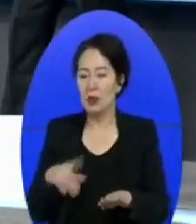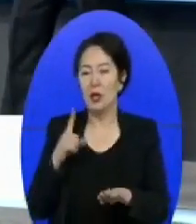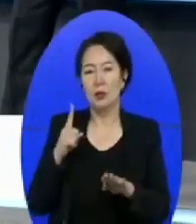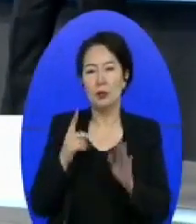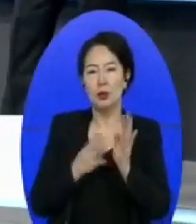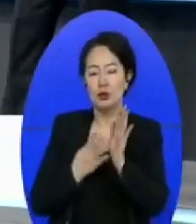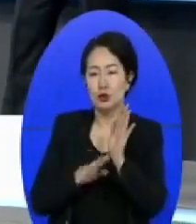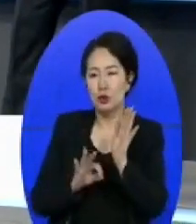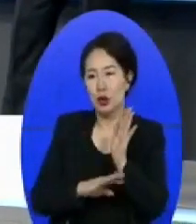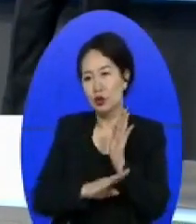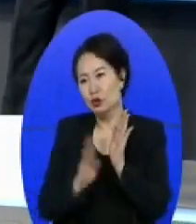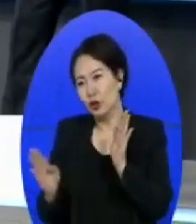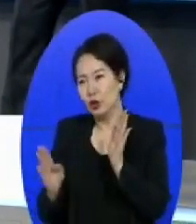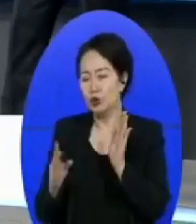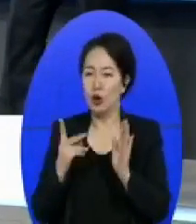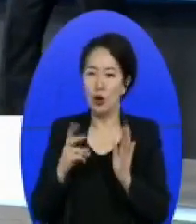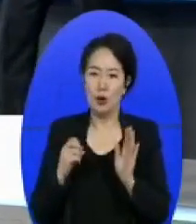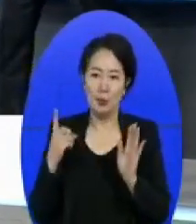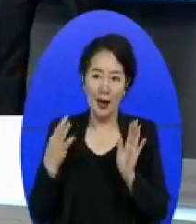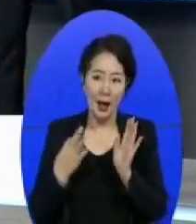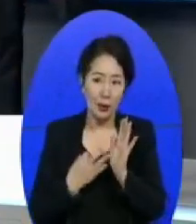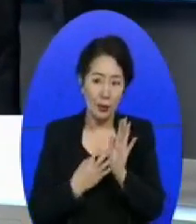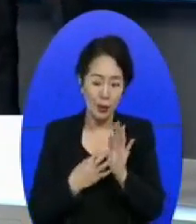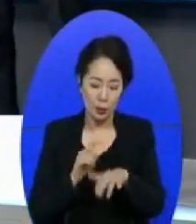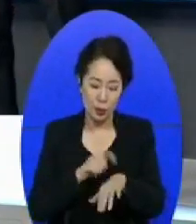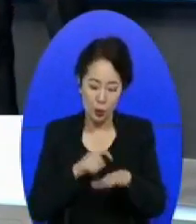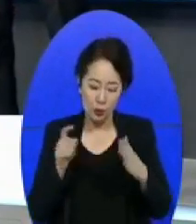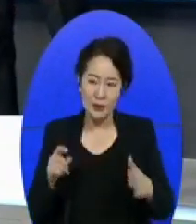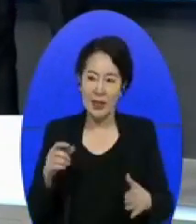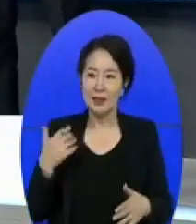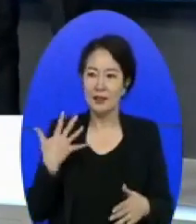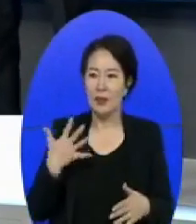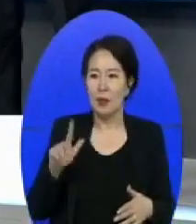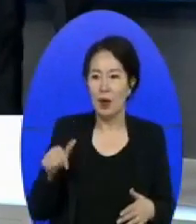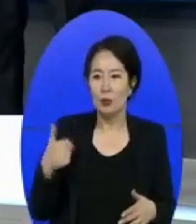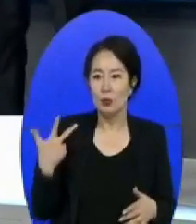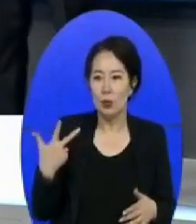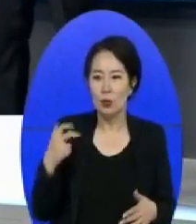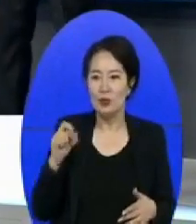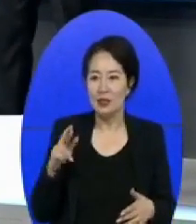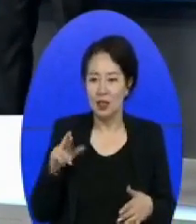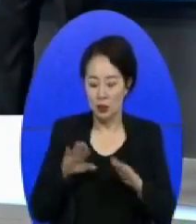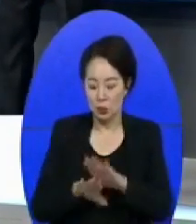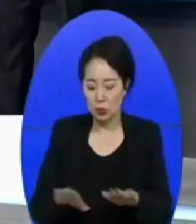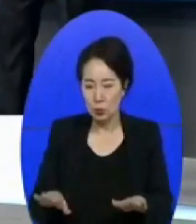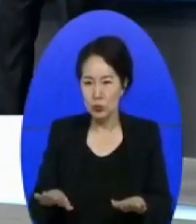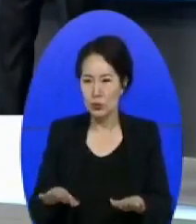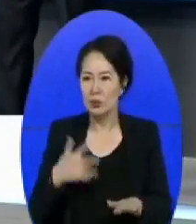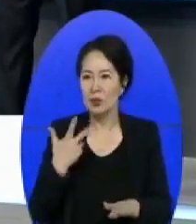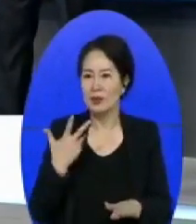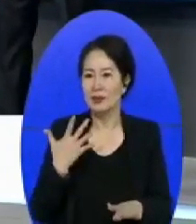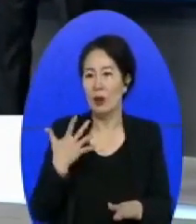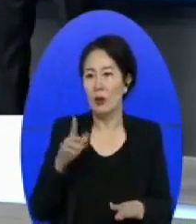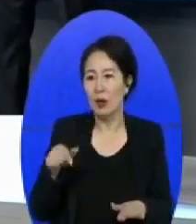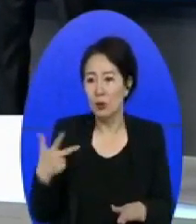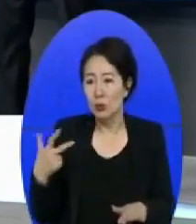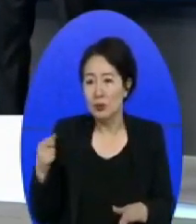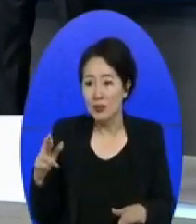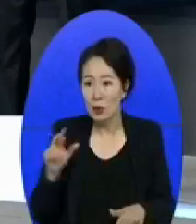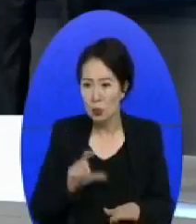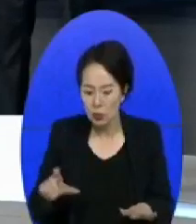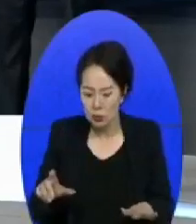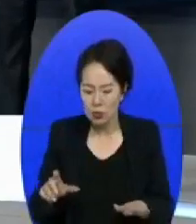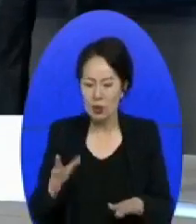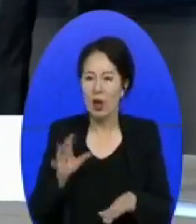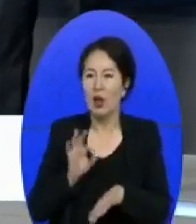1990 оноос 2018 оны хооронд 5.3 сая хүүхэд эндсэн байгаа даа. Энэ нь хамгийн голлох